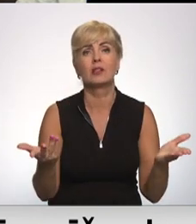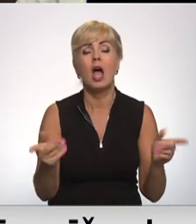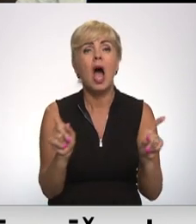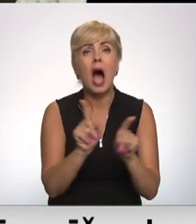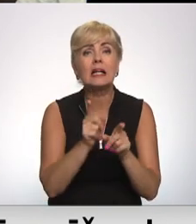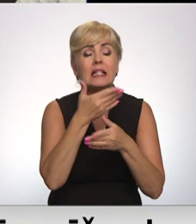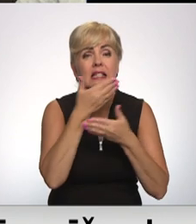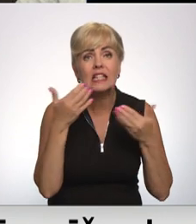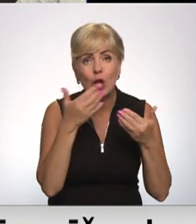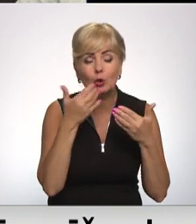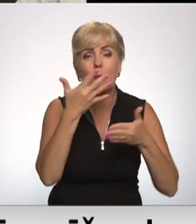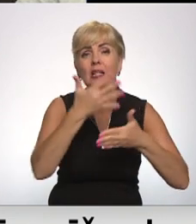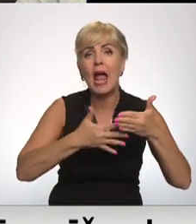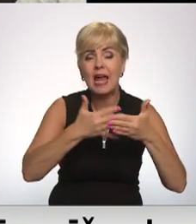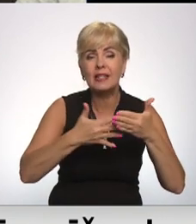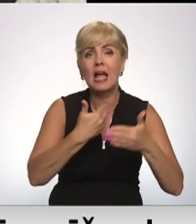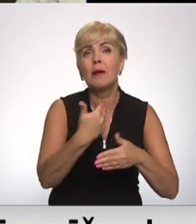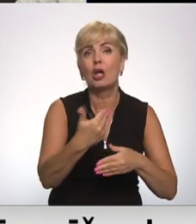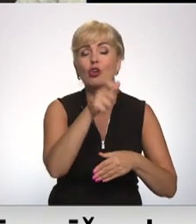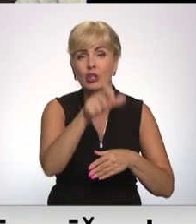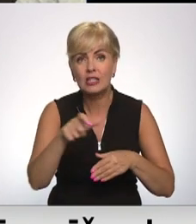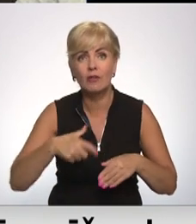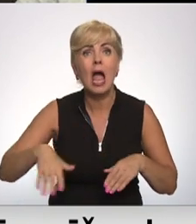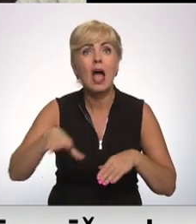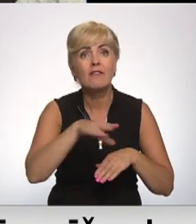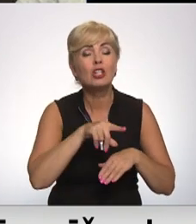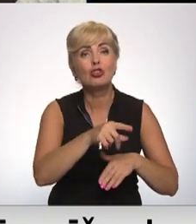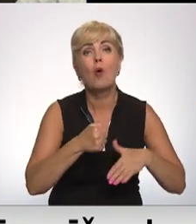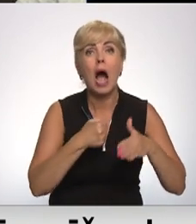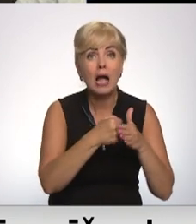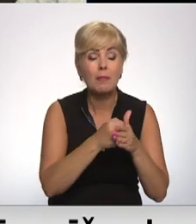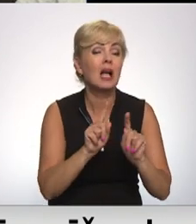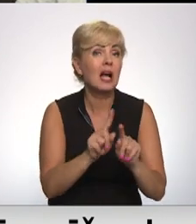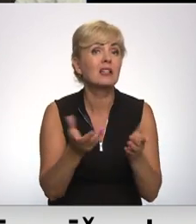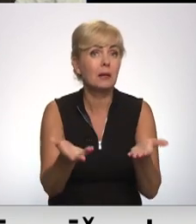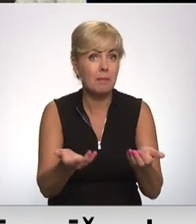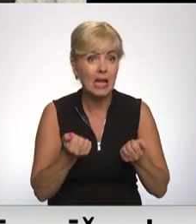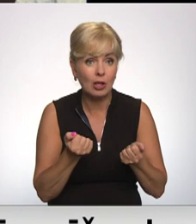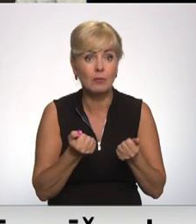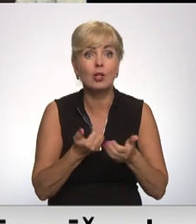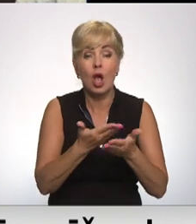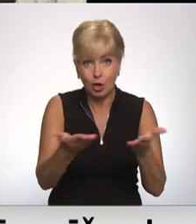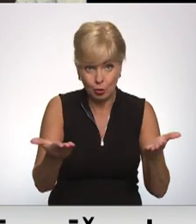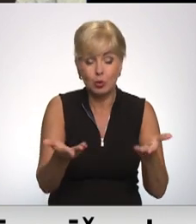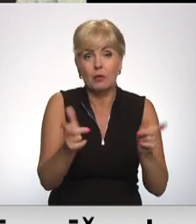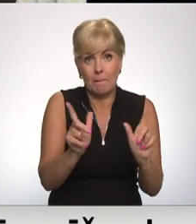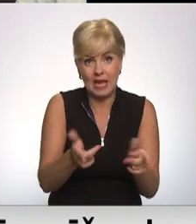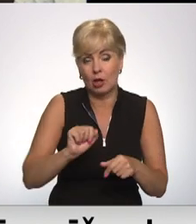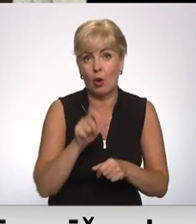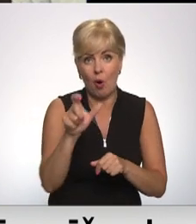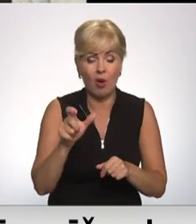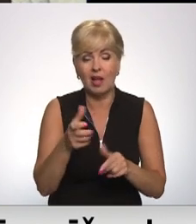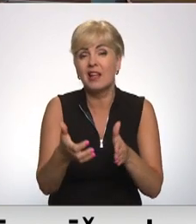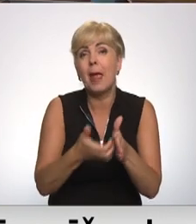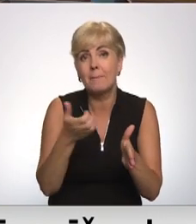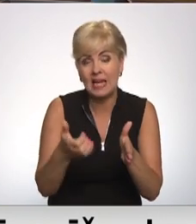arī siltuma rēķina cilvēkiem ar visu šo atbalstu, kas ir pieņemts. Nu, jūs piekritīsiet, kolēģi, tie ir